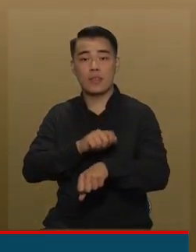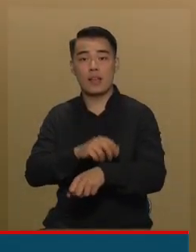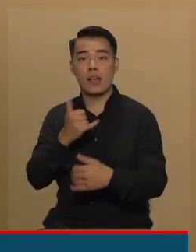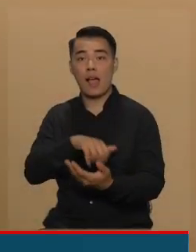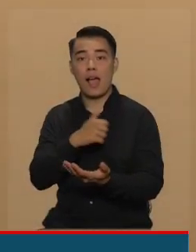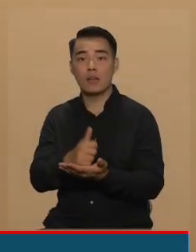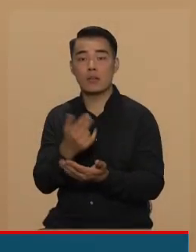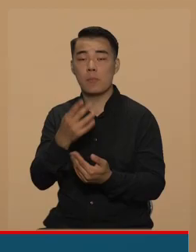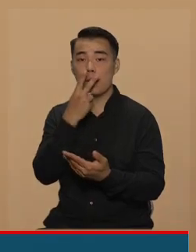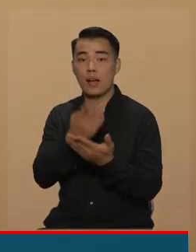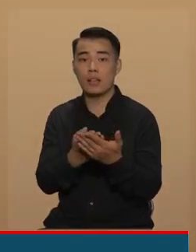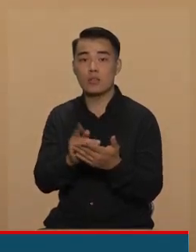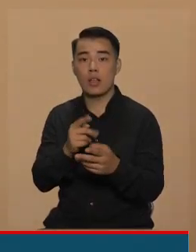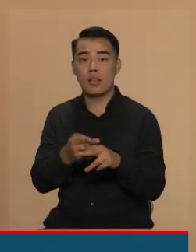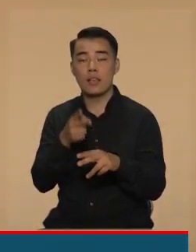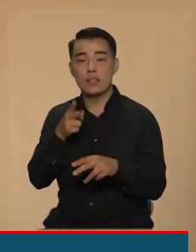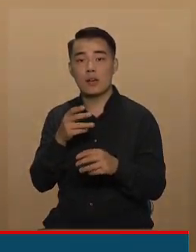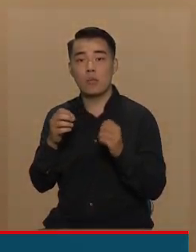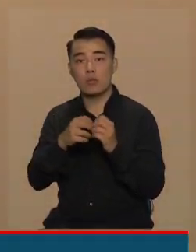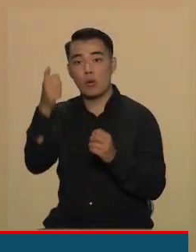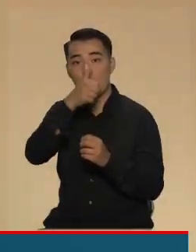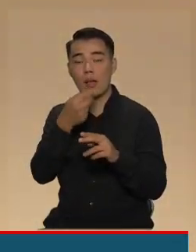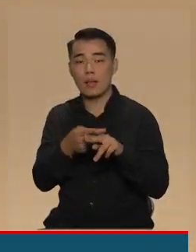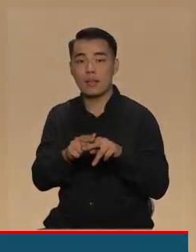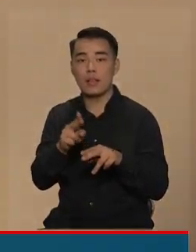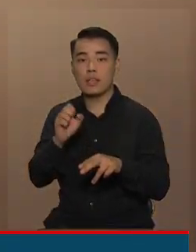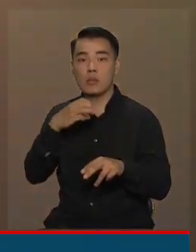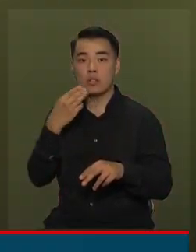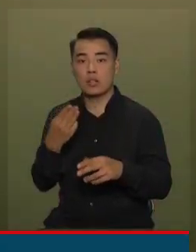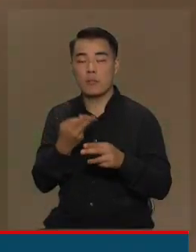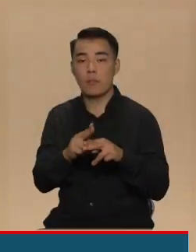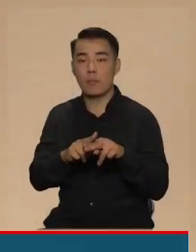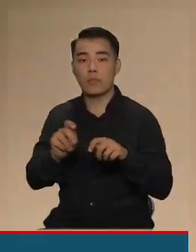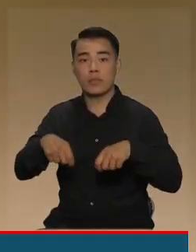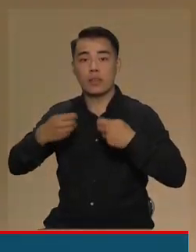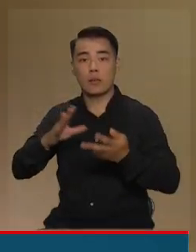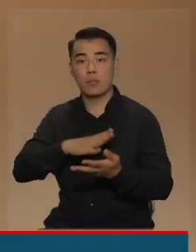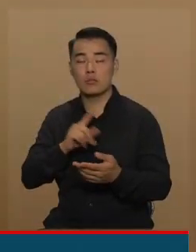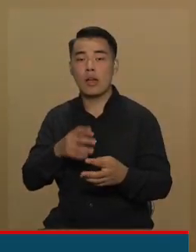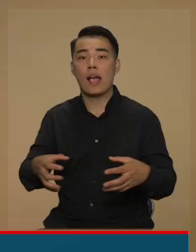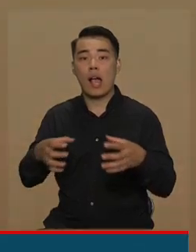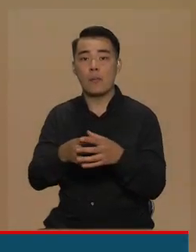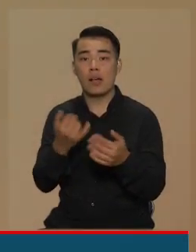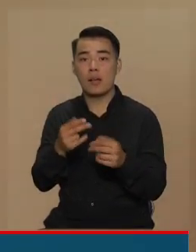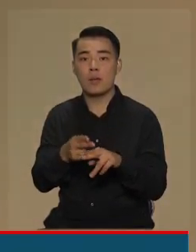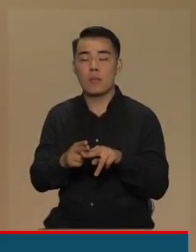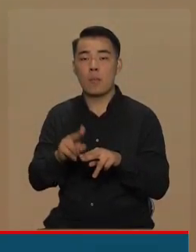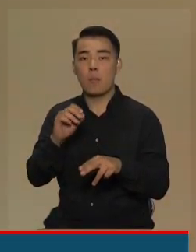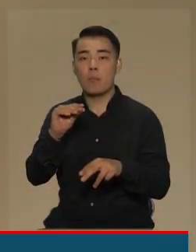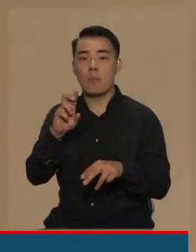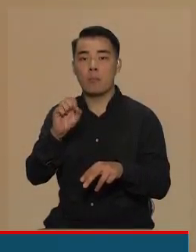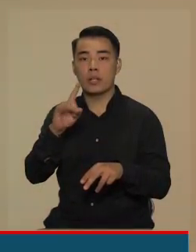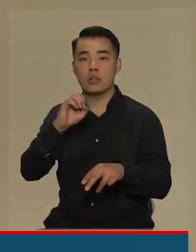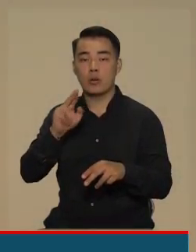әкімдігі берген мәлімет бойынша 2010 жылы кеніш еме серіктестігіне берілген. Алайда компания былтыр банкрот деп танылған.